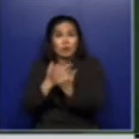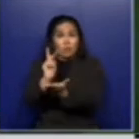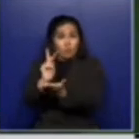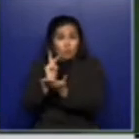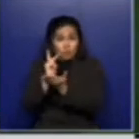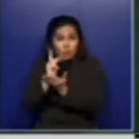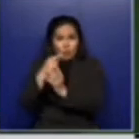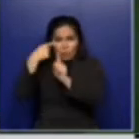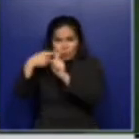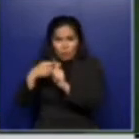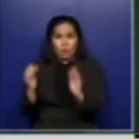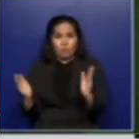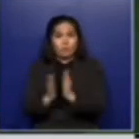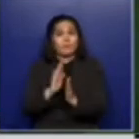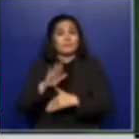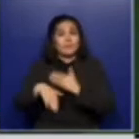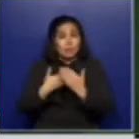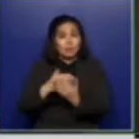ใช้เงินกู้ไปทั้งหมด